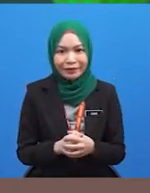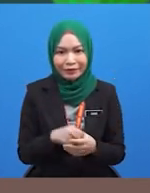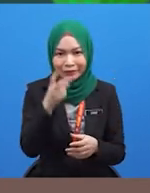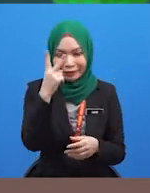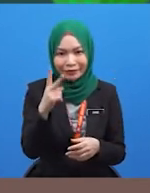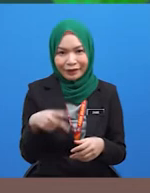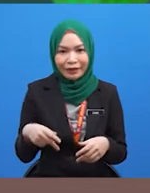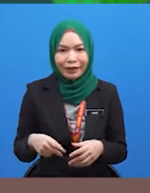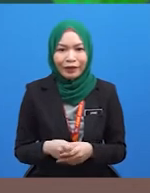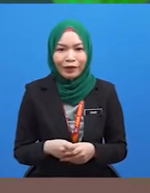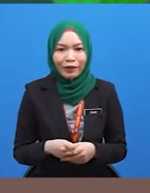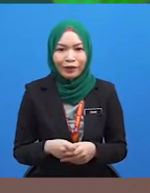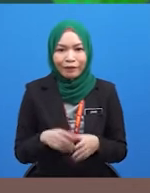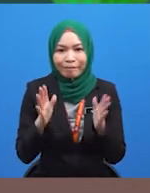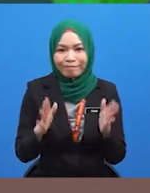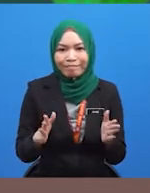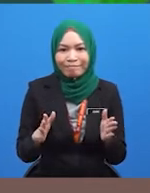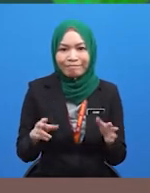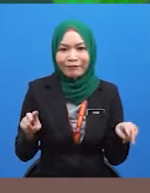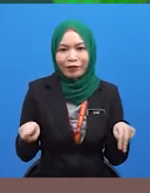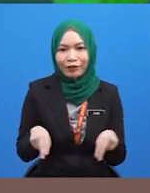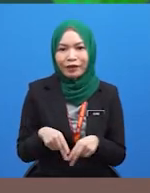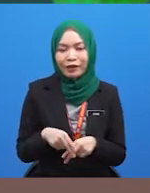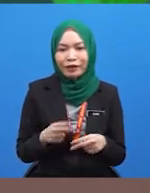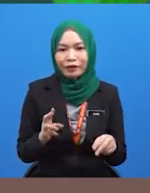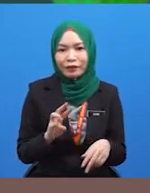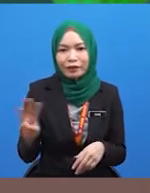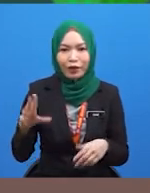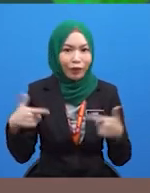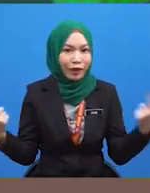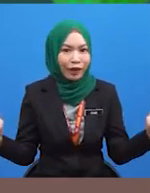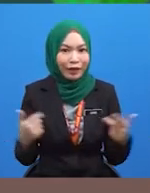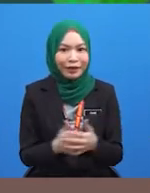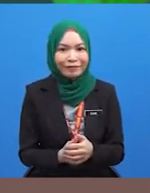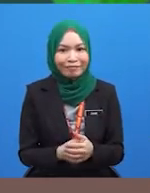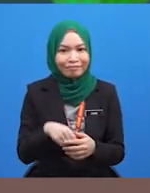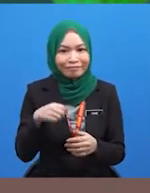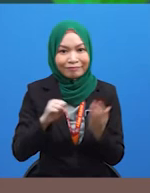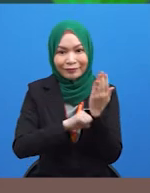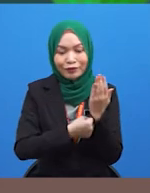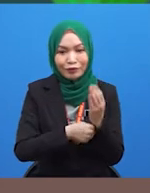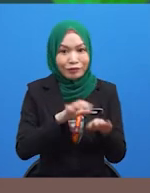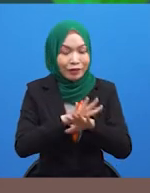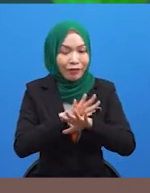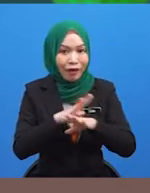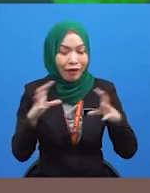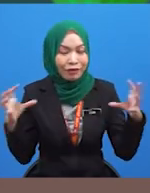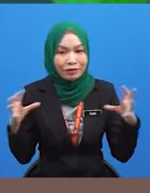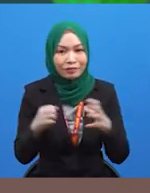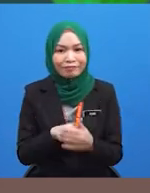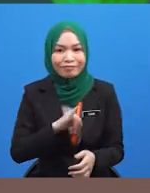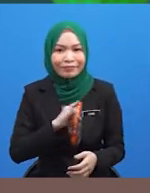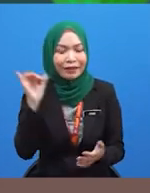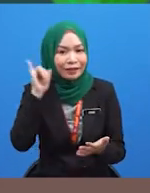tengok peniaga lain. Sumber idea perniagaan ni memang banyak. Saya pasti